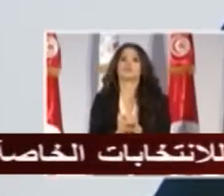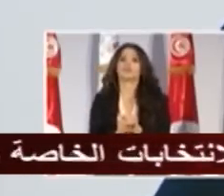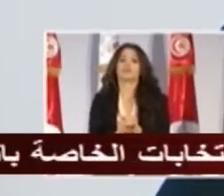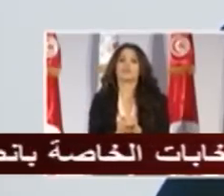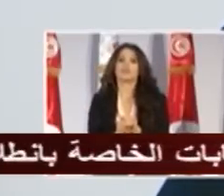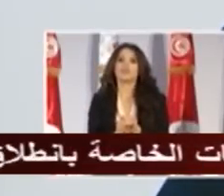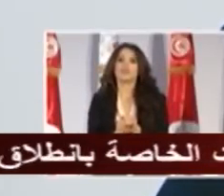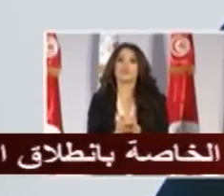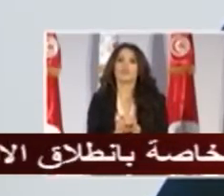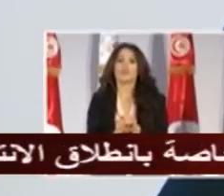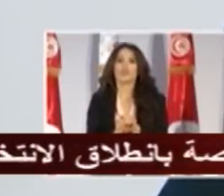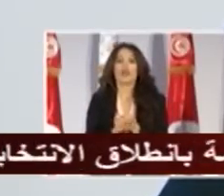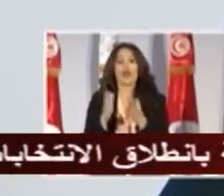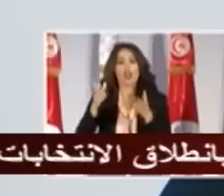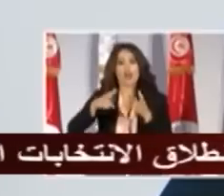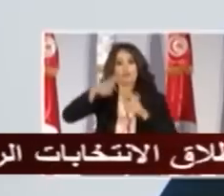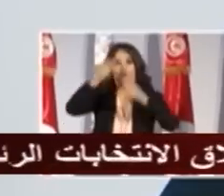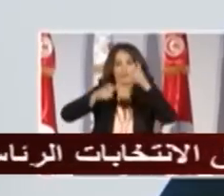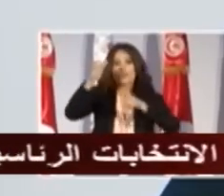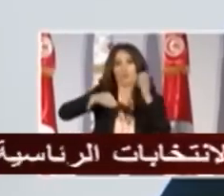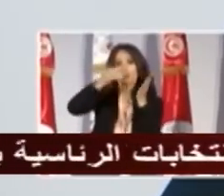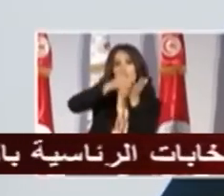عدد المسجلين